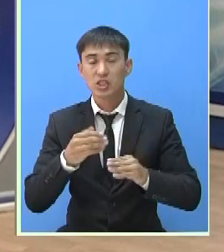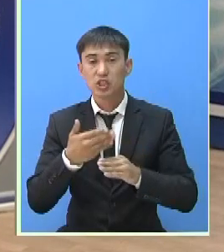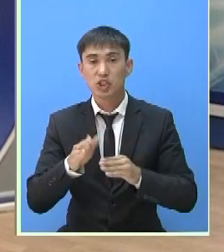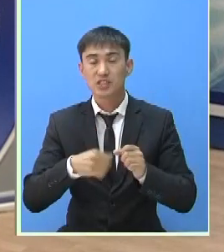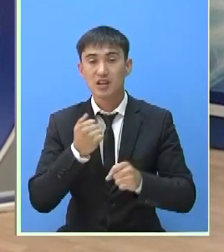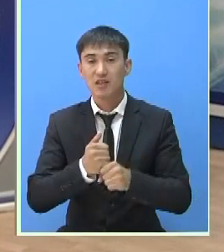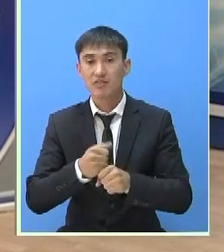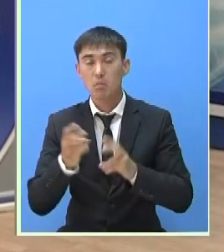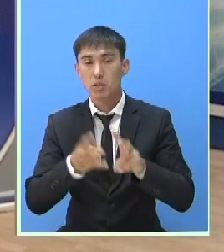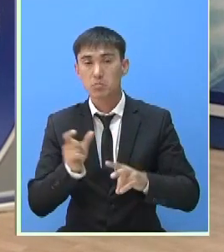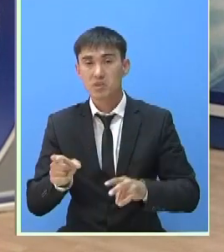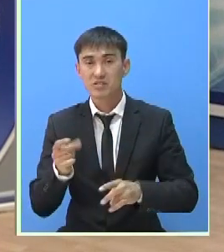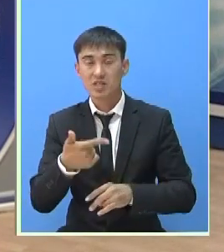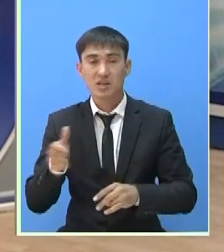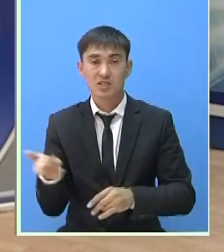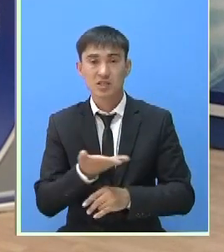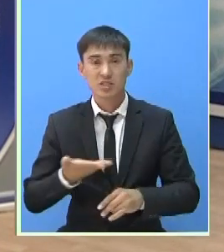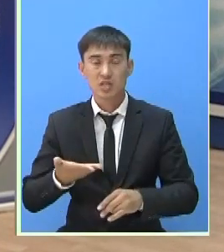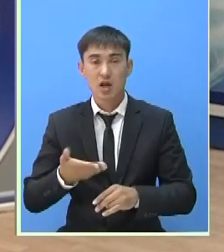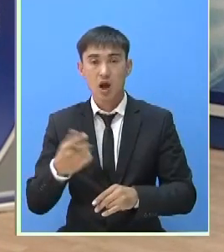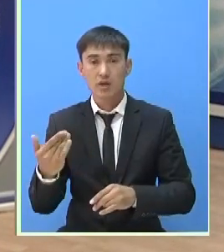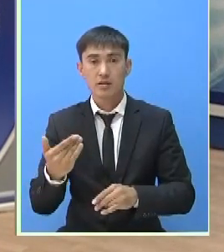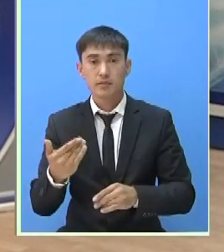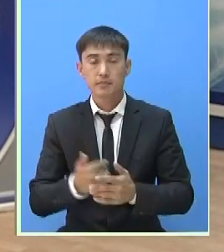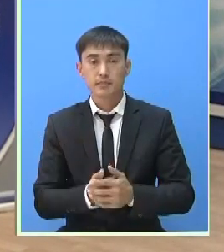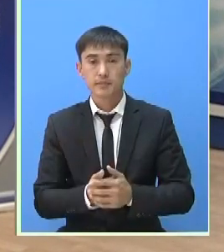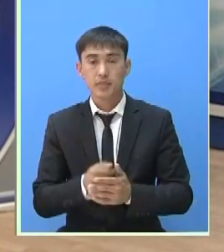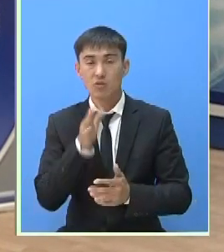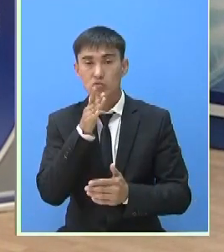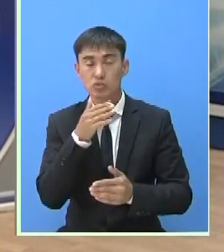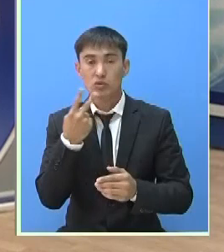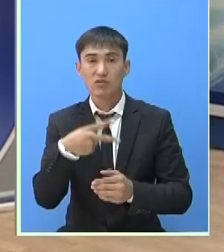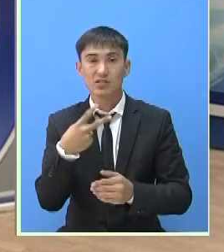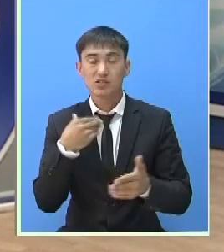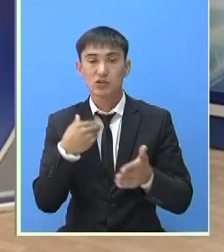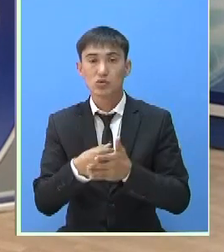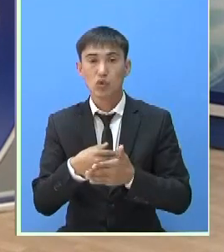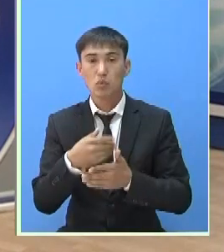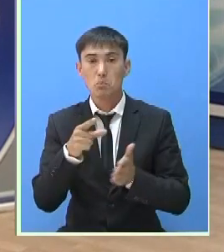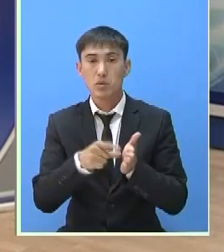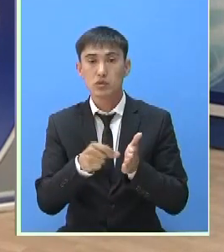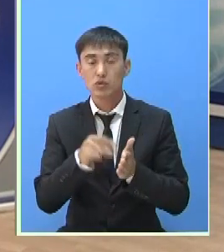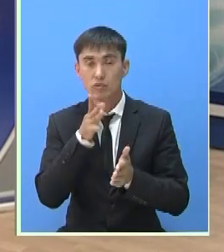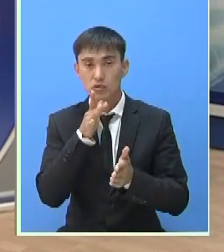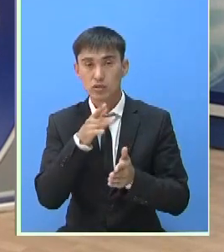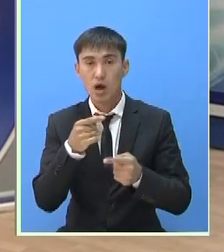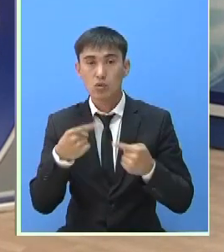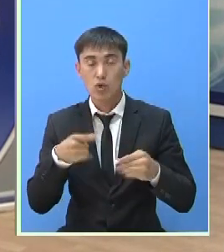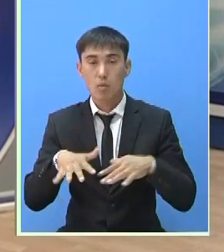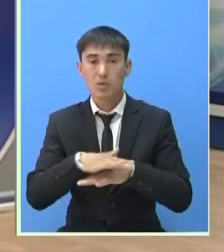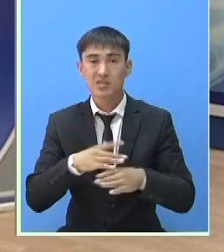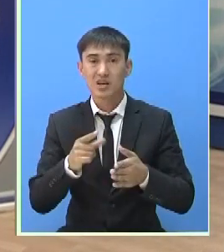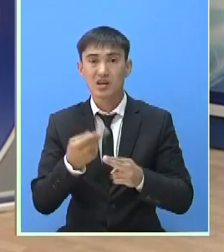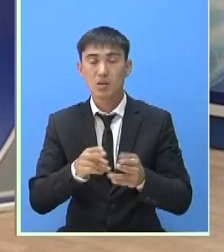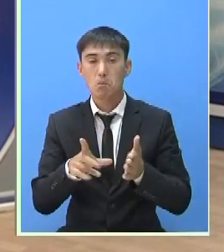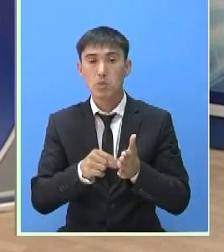этих потерпевших граждан наших, они варьируются от возраста от 20 до пенсионного возраста. Основная масса – это